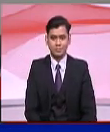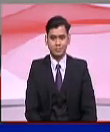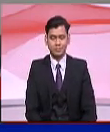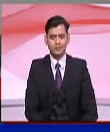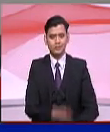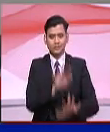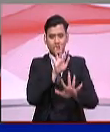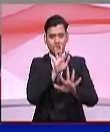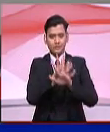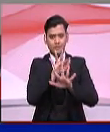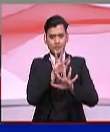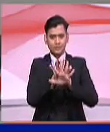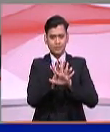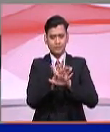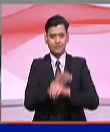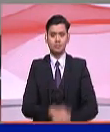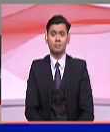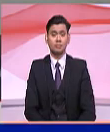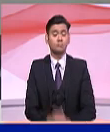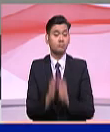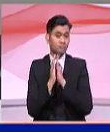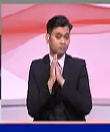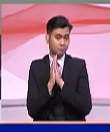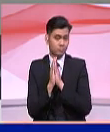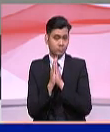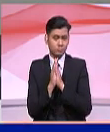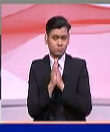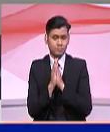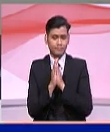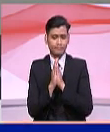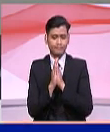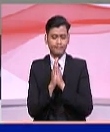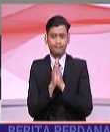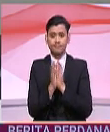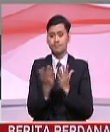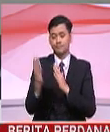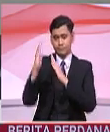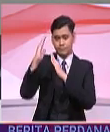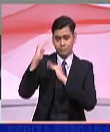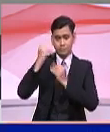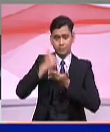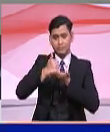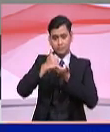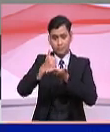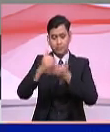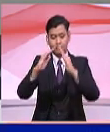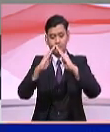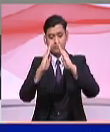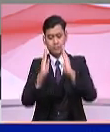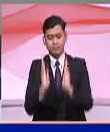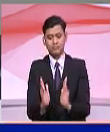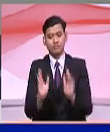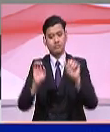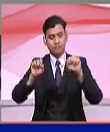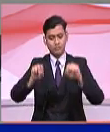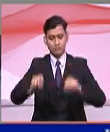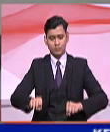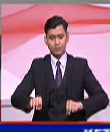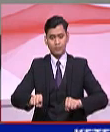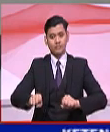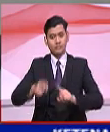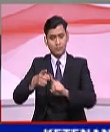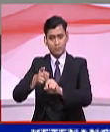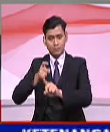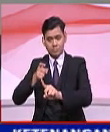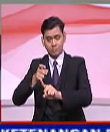Hai Rama yang merayu supaya pembantu rumah dibenarkan dibawa oleh pada negara